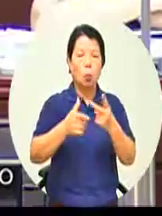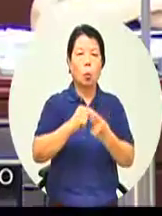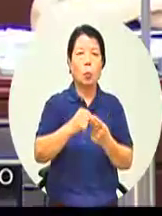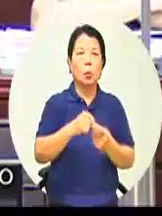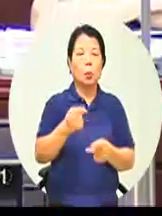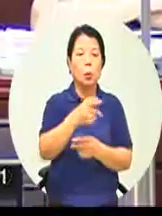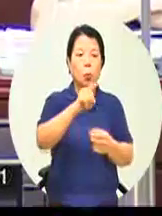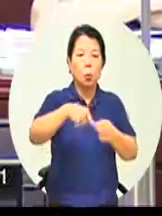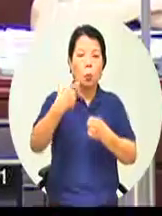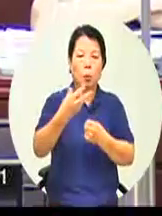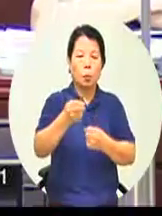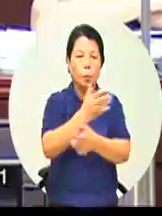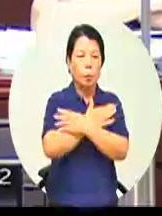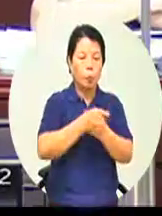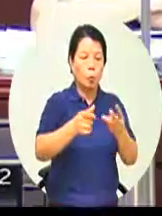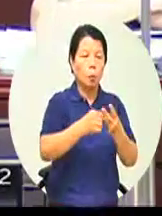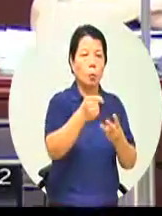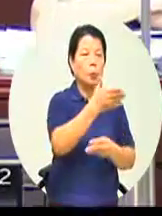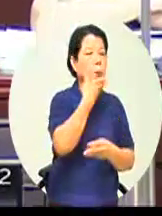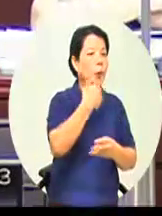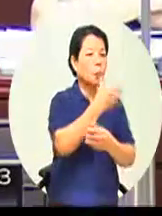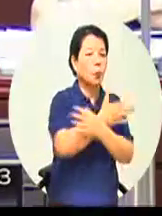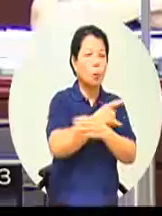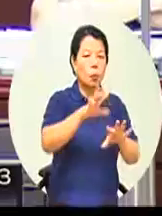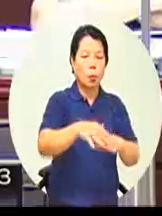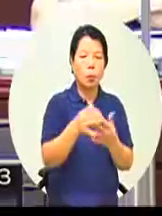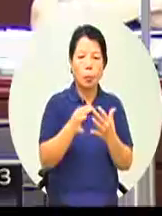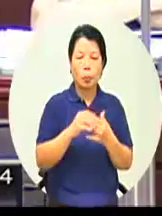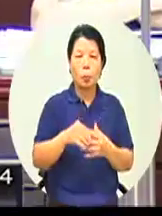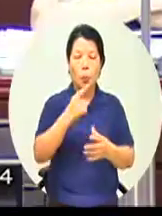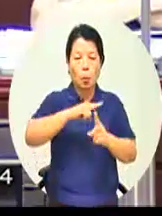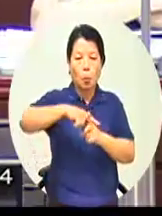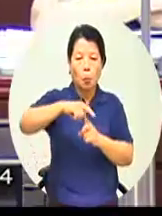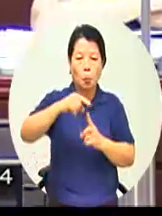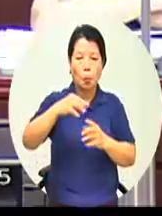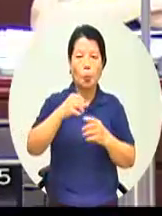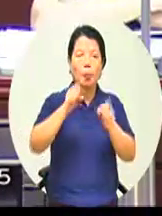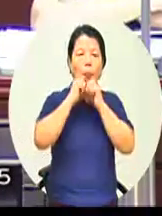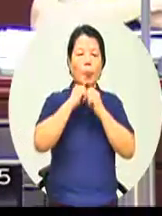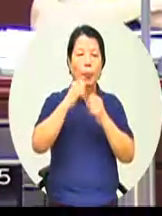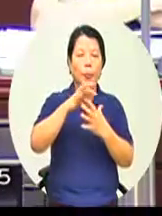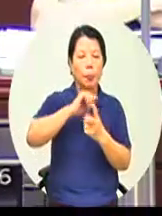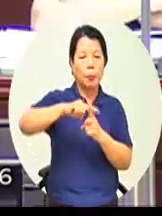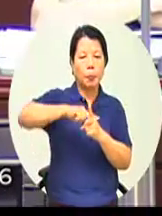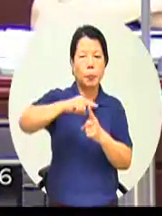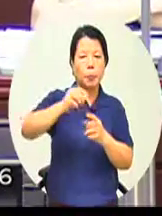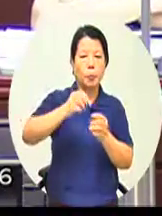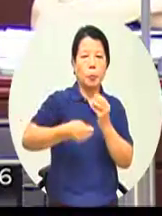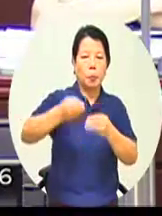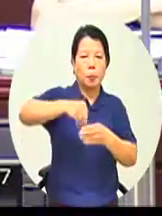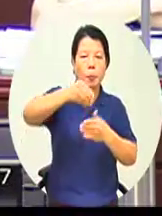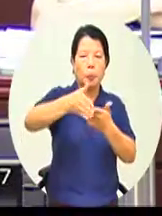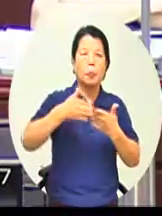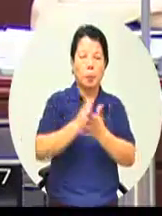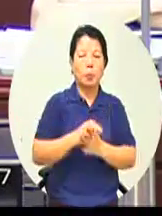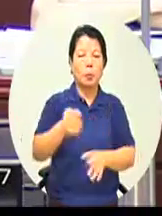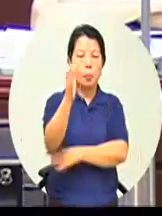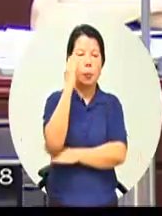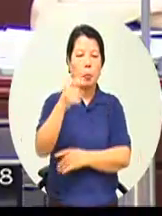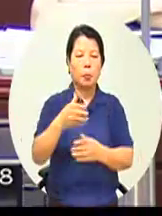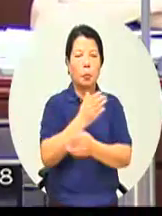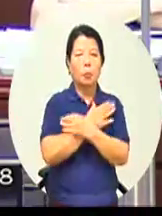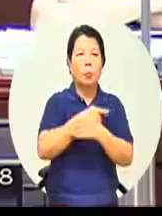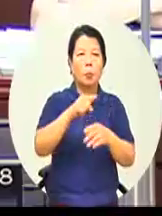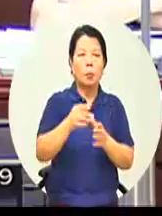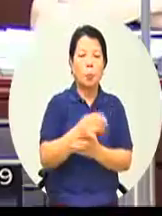管道的品质都能够提升，那私幼要办的它更有它的特色。那公幼的部分，因为它的照顾的时间